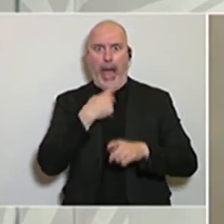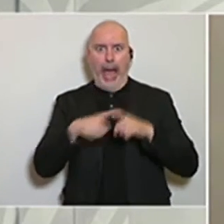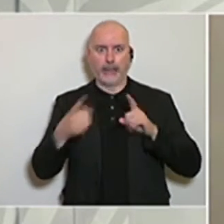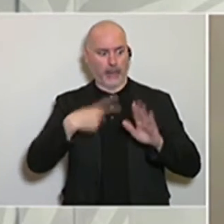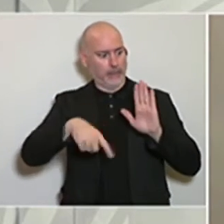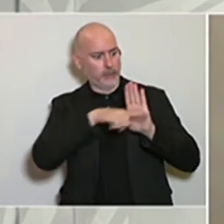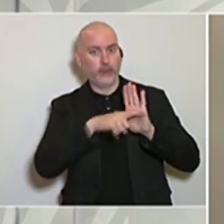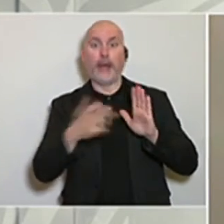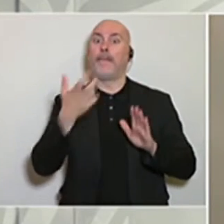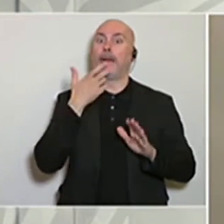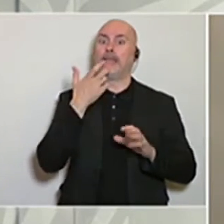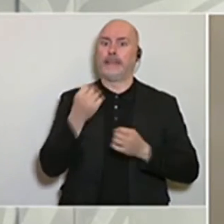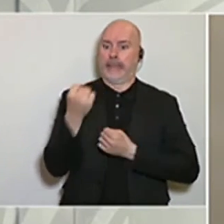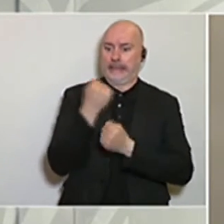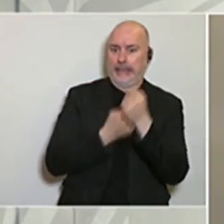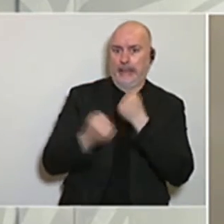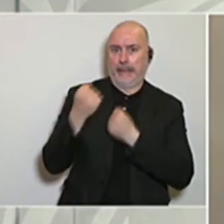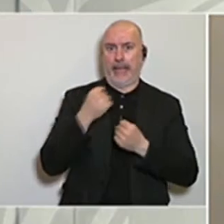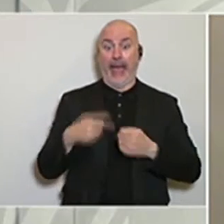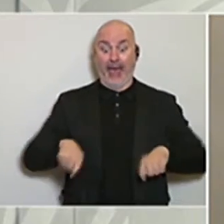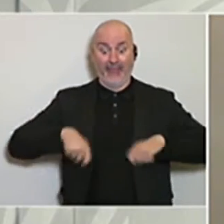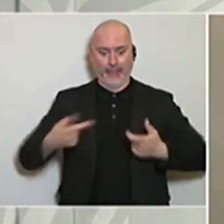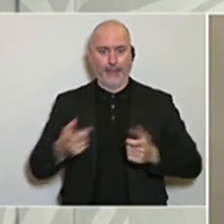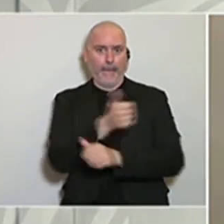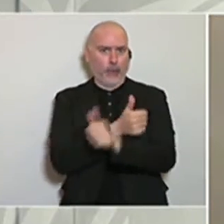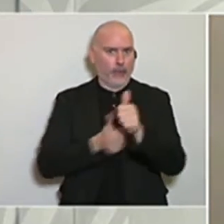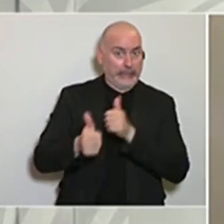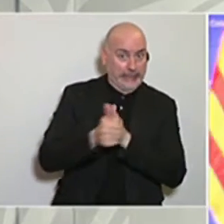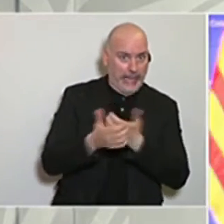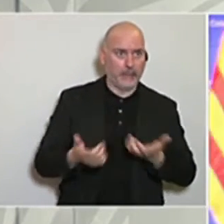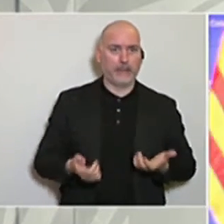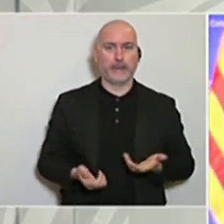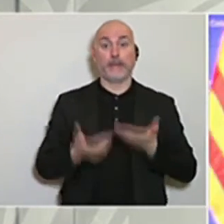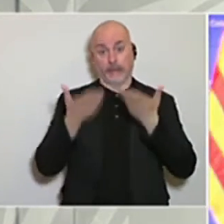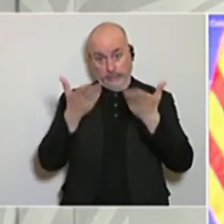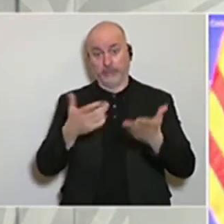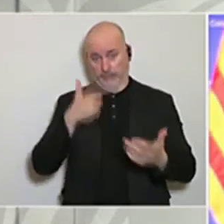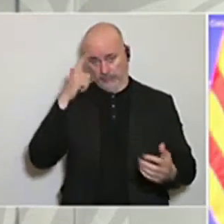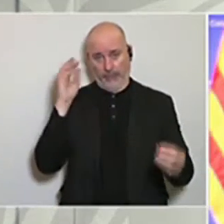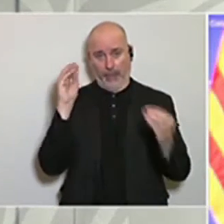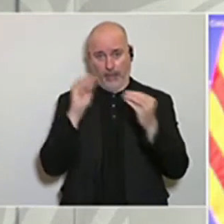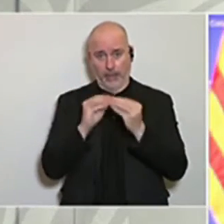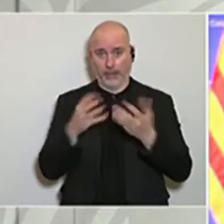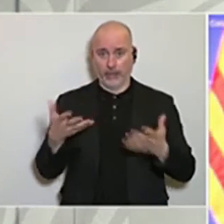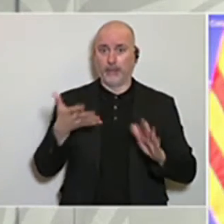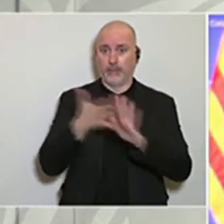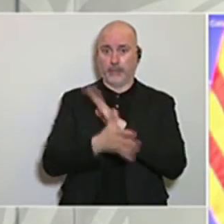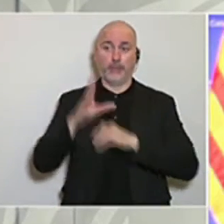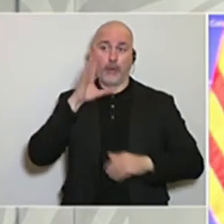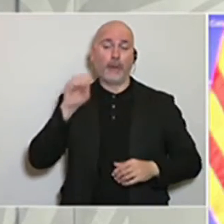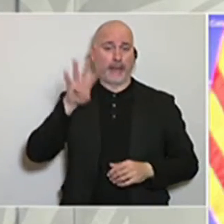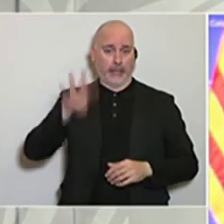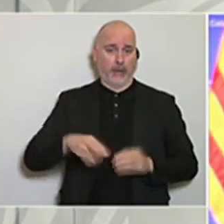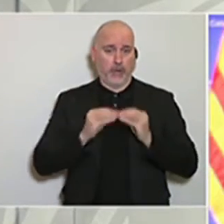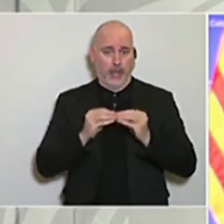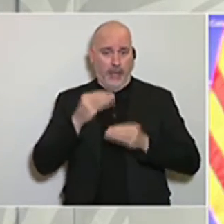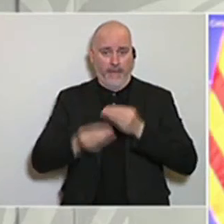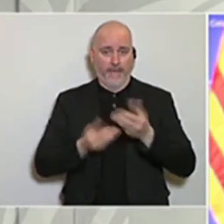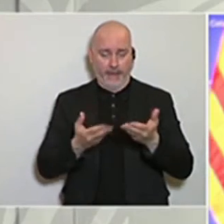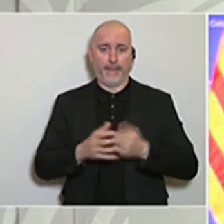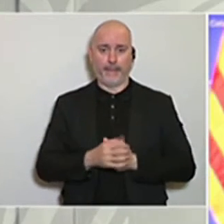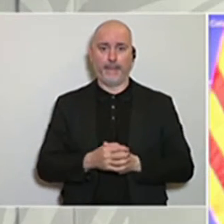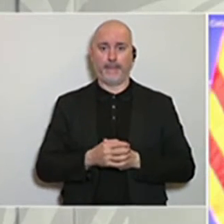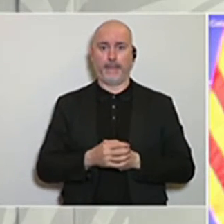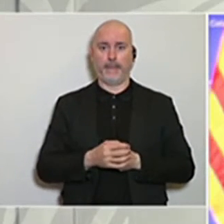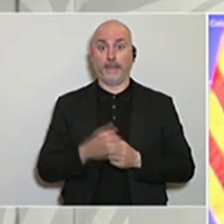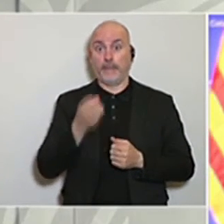exemple estalviar, prioritzar despeses, etc etc? I amb això estem totalment d'acord i així ho està fent el govern de Catalunya. Doncs